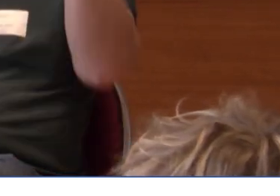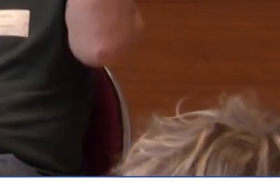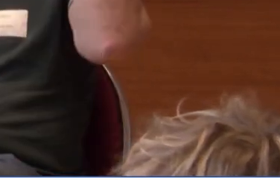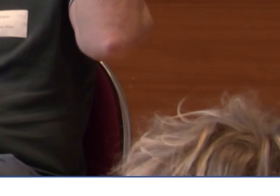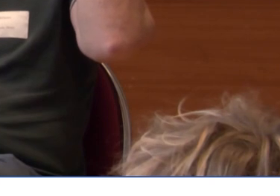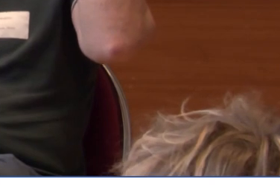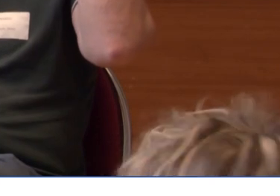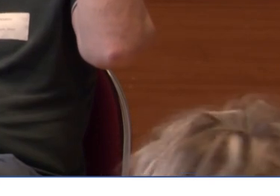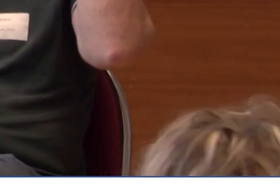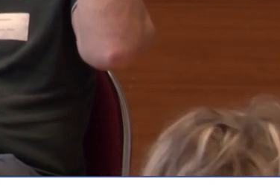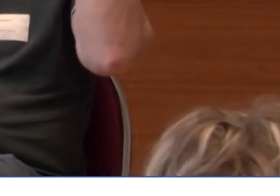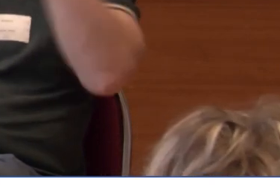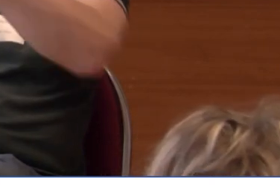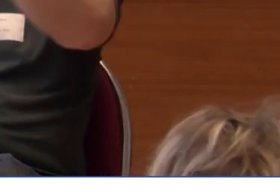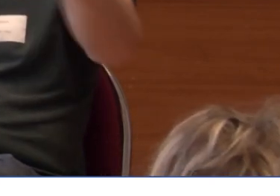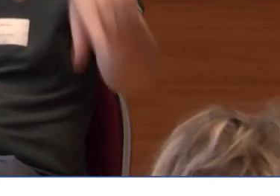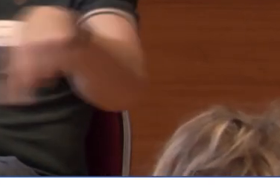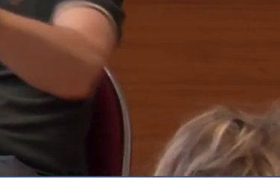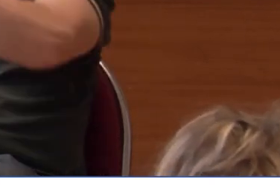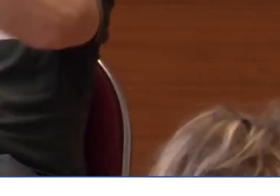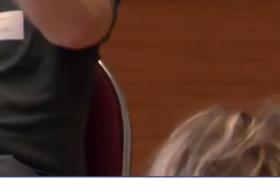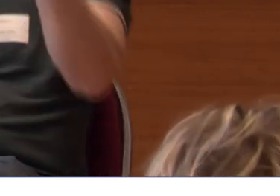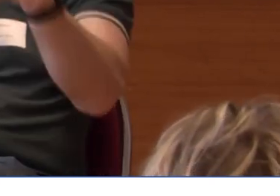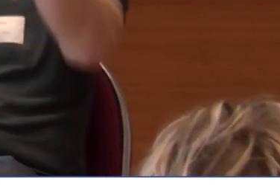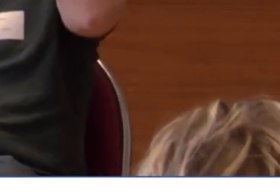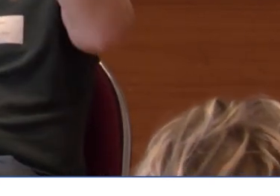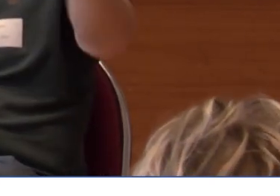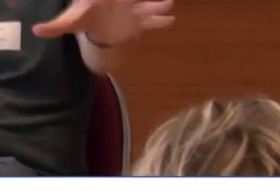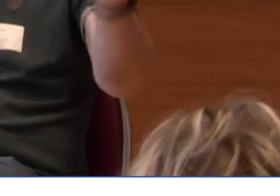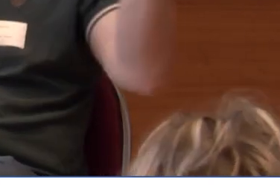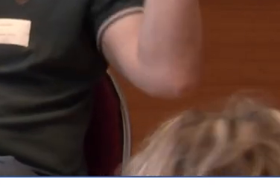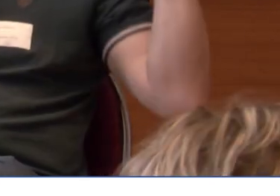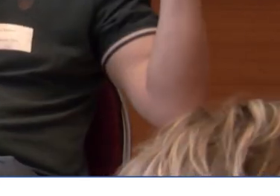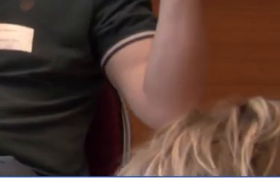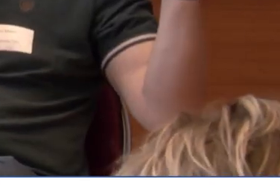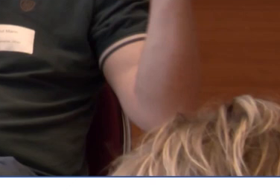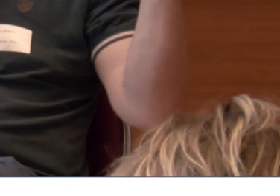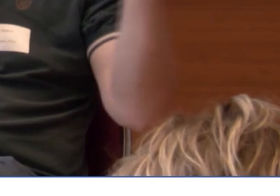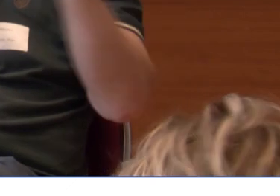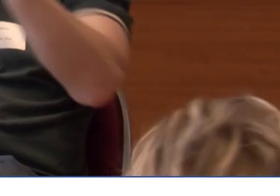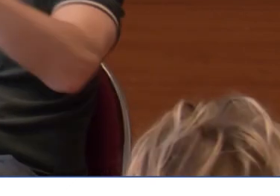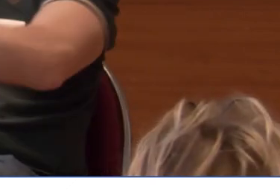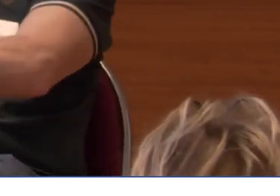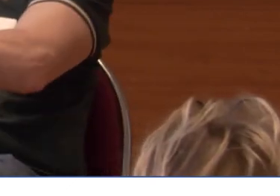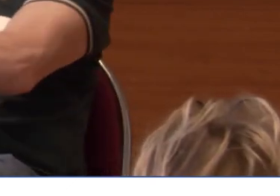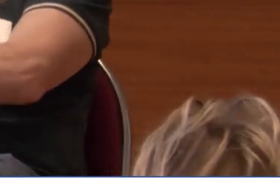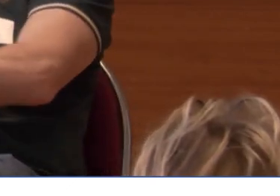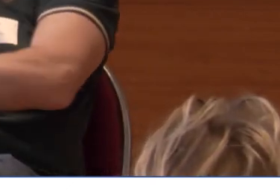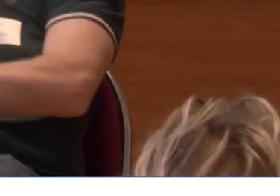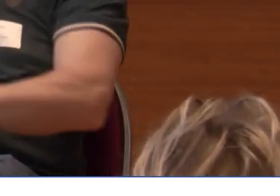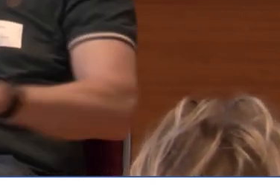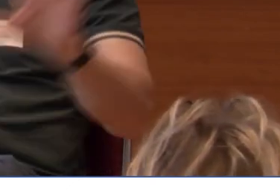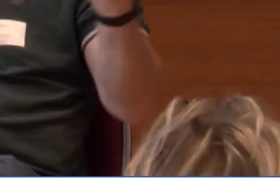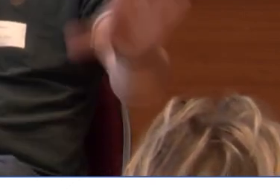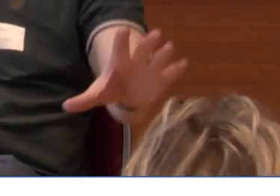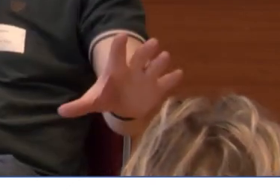der der haben dieses Dreieck in Amt die Institution die eine